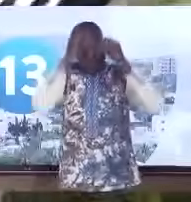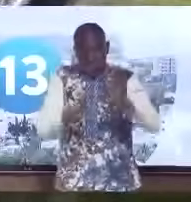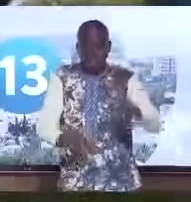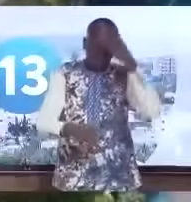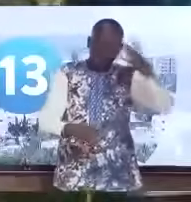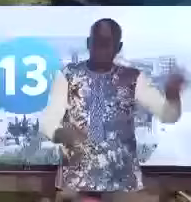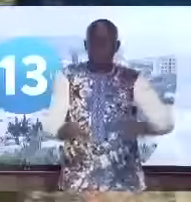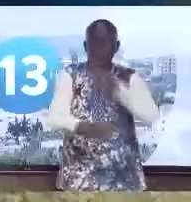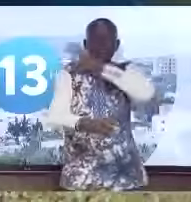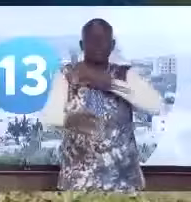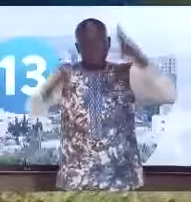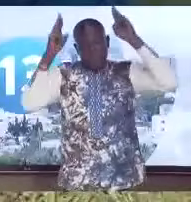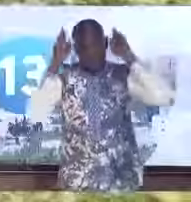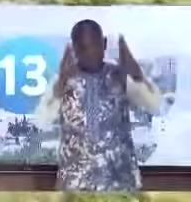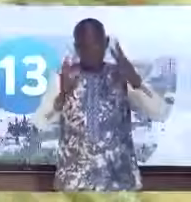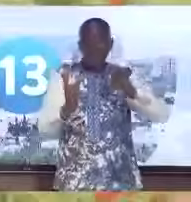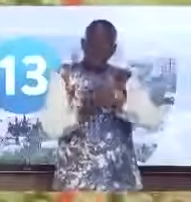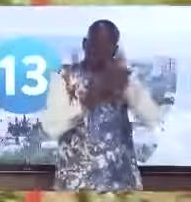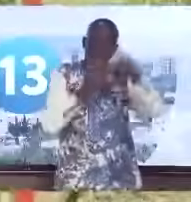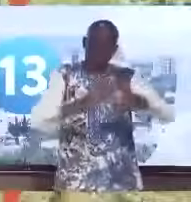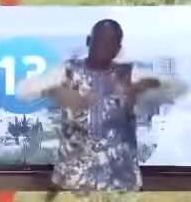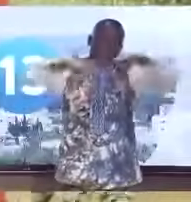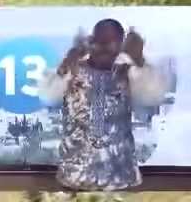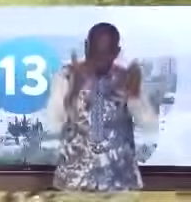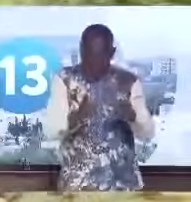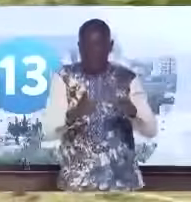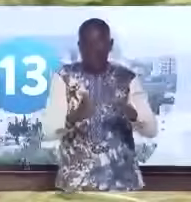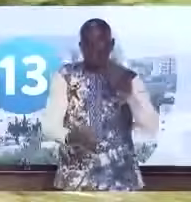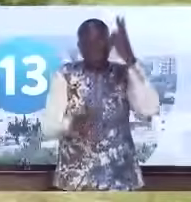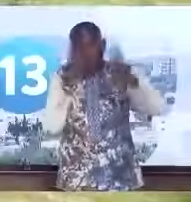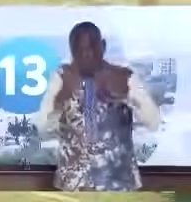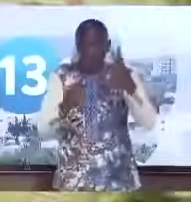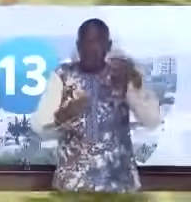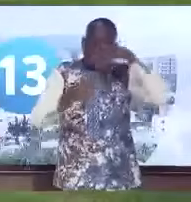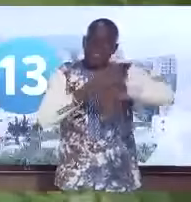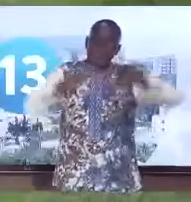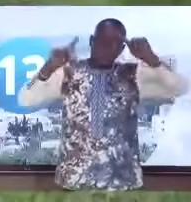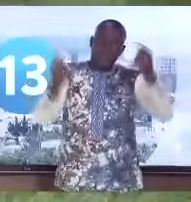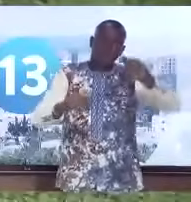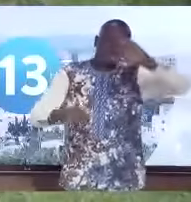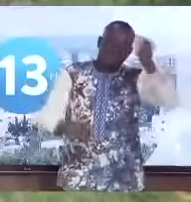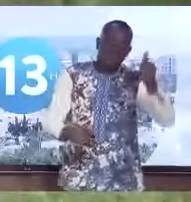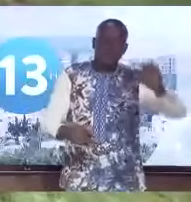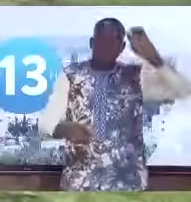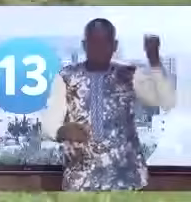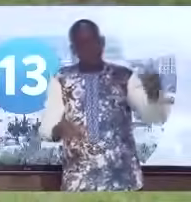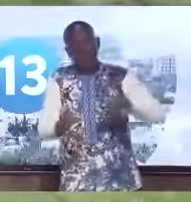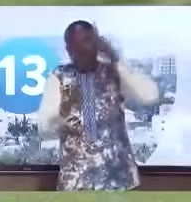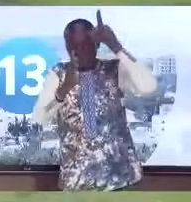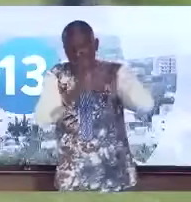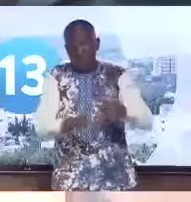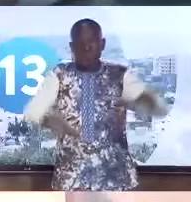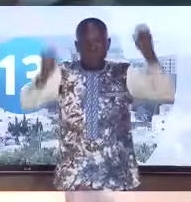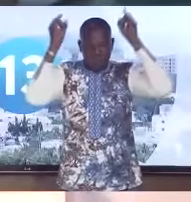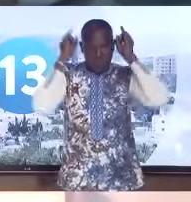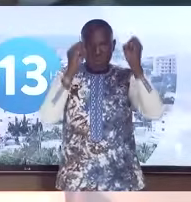capital de résilience pour un développement endogène. Voici le thème de cette 10e édition de reboisement de l'institution.